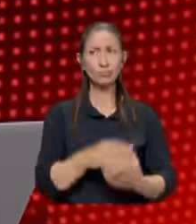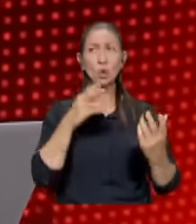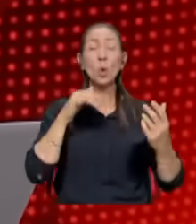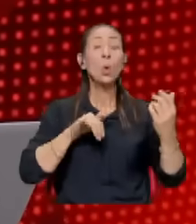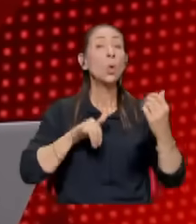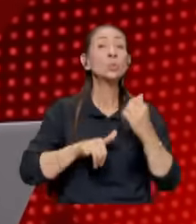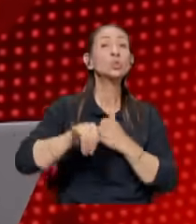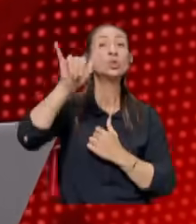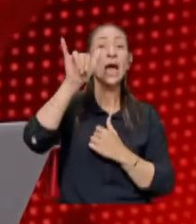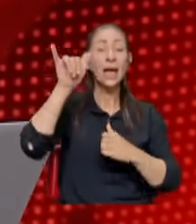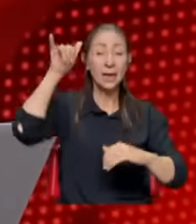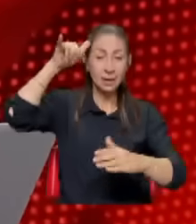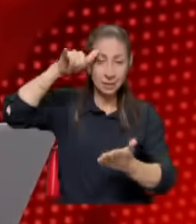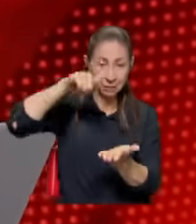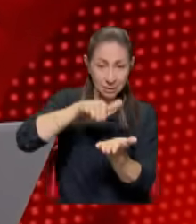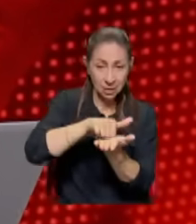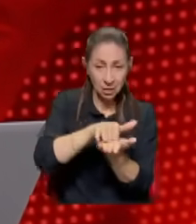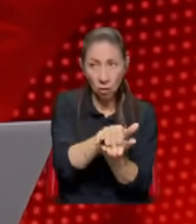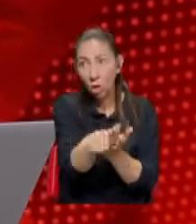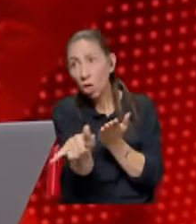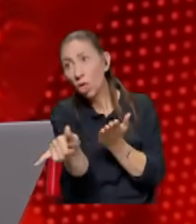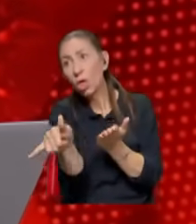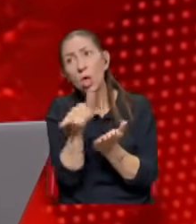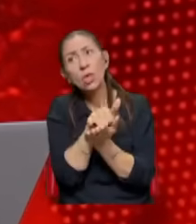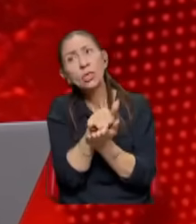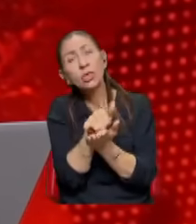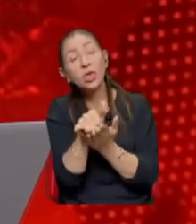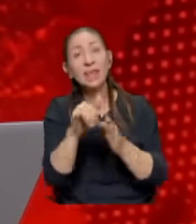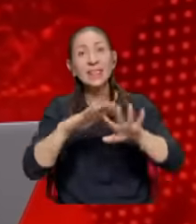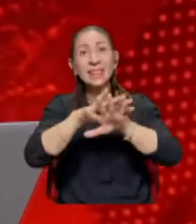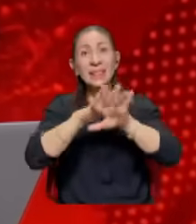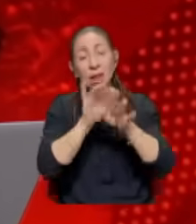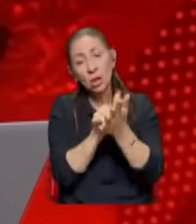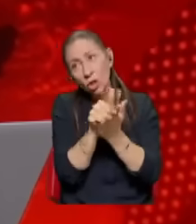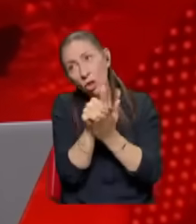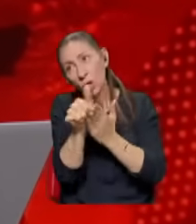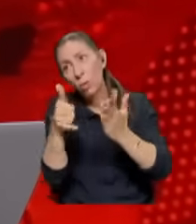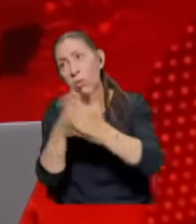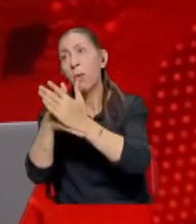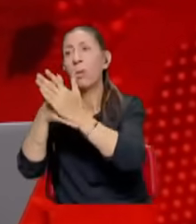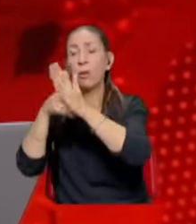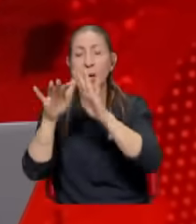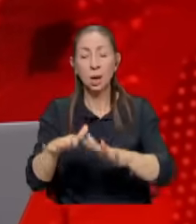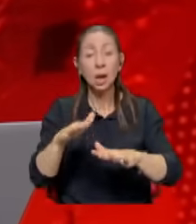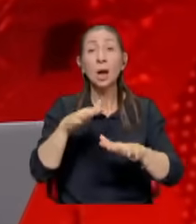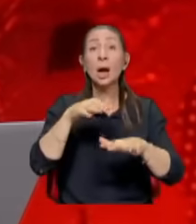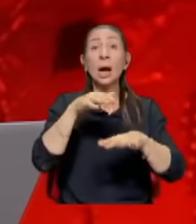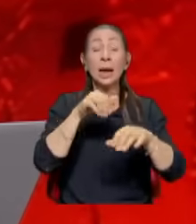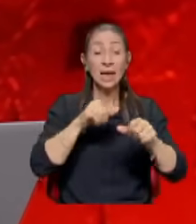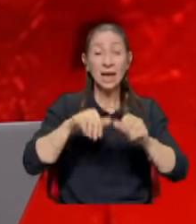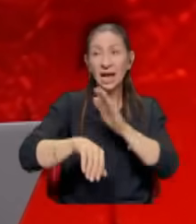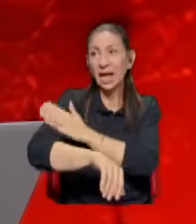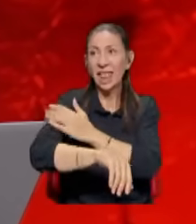Yolcu uçağı inişten hemen sonra pistten çıktı. Sürüklenen uçak tel örgülere çarparak durabildi. Kokpit bölümü ve